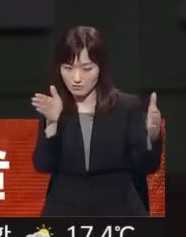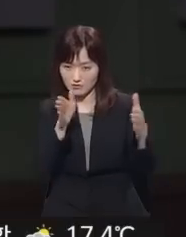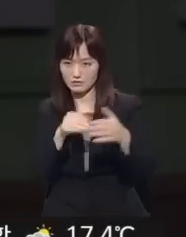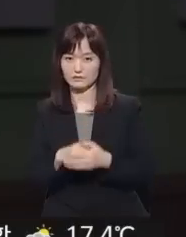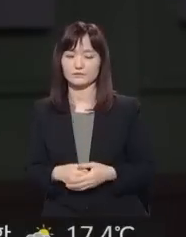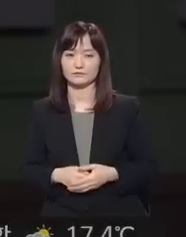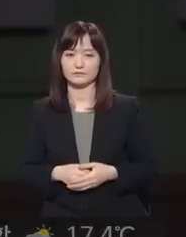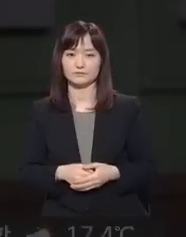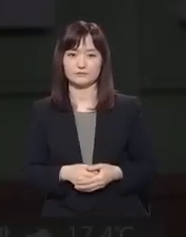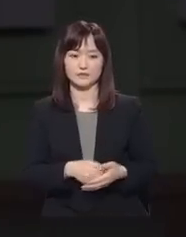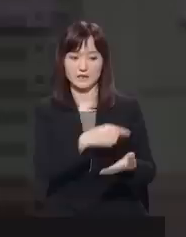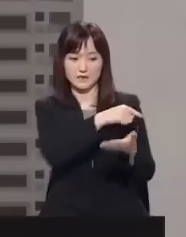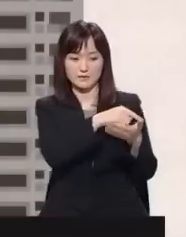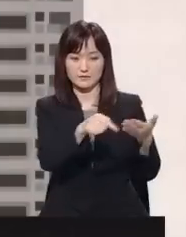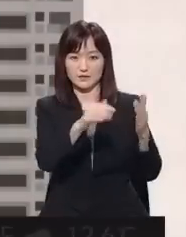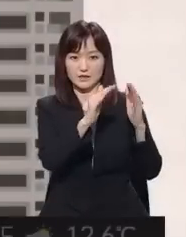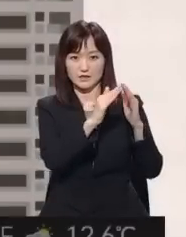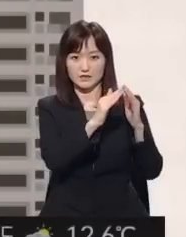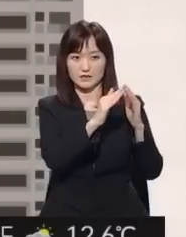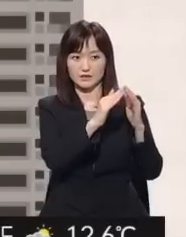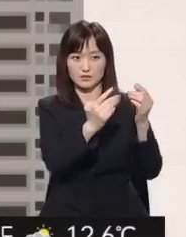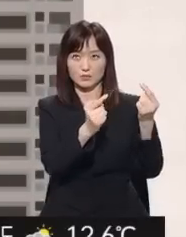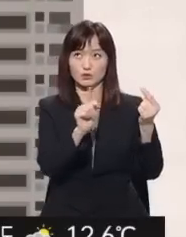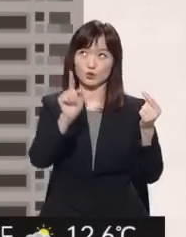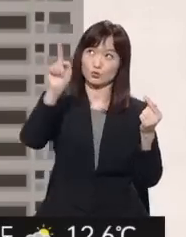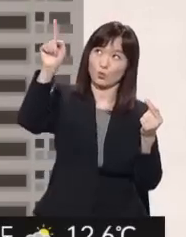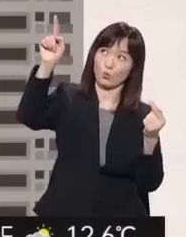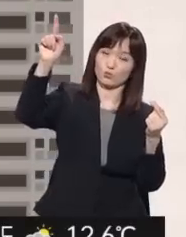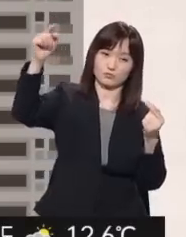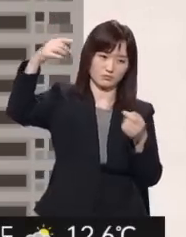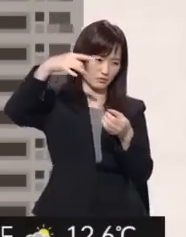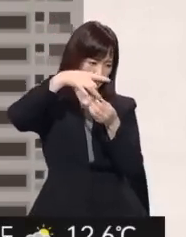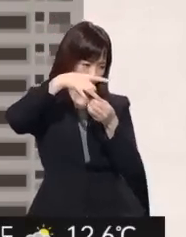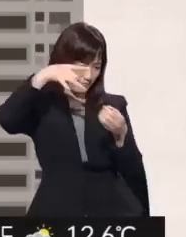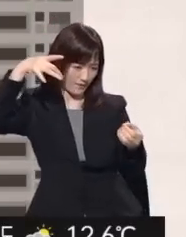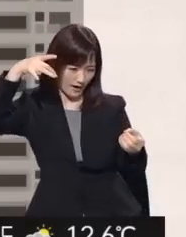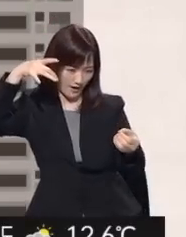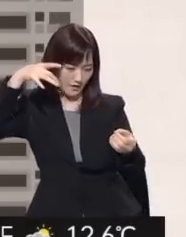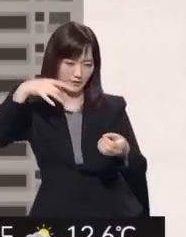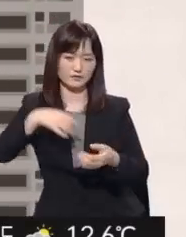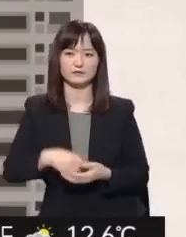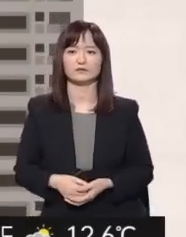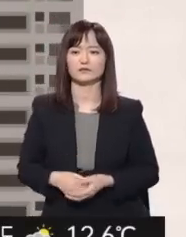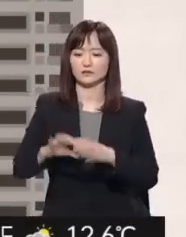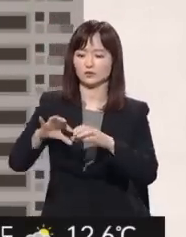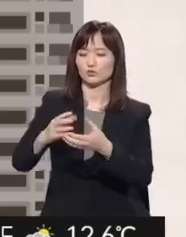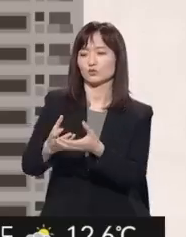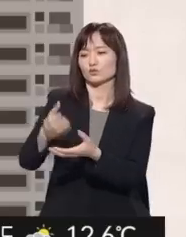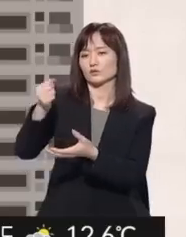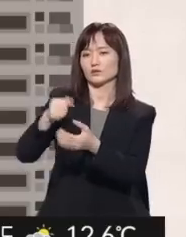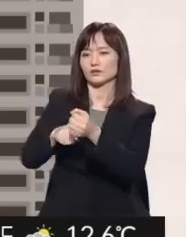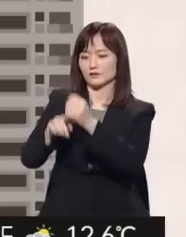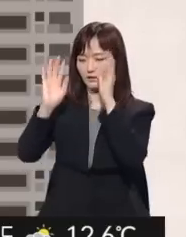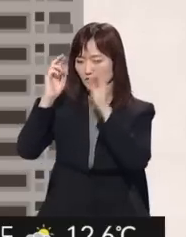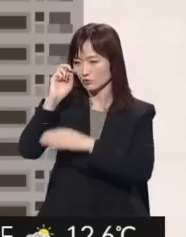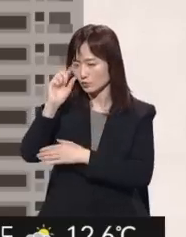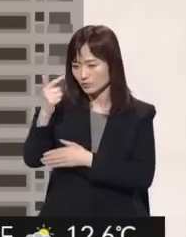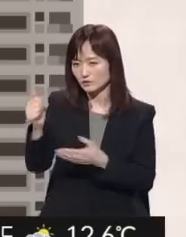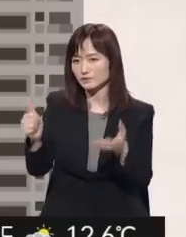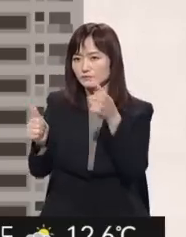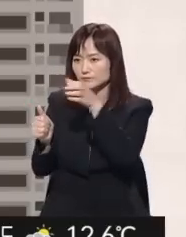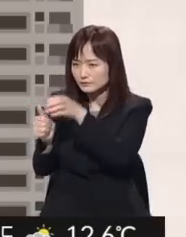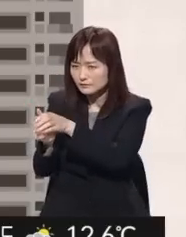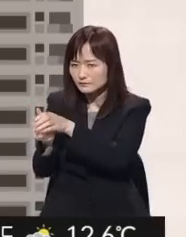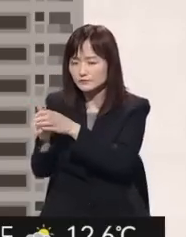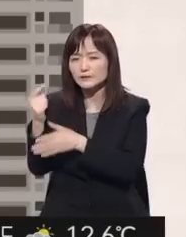세대보다 높은 층에서 옆동에서부터 내려 쏜 것이다 이런 추정을 합니다 여기에 더해서 이후에 국과수이 연구결과도 이런